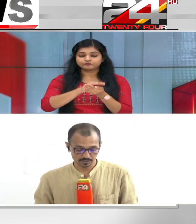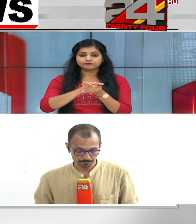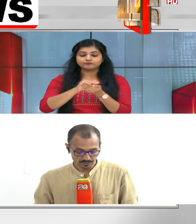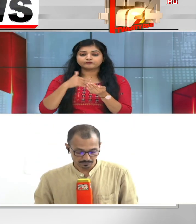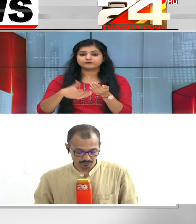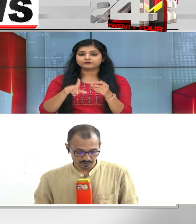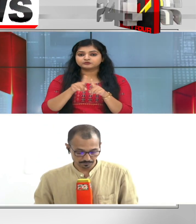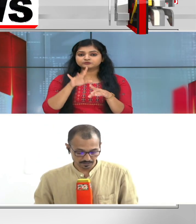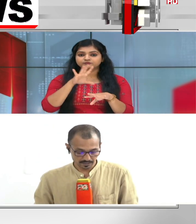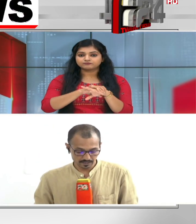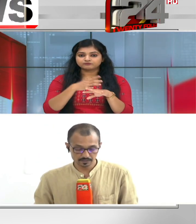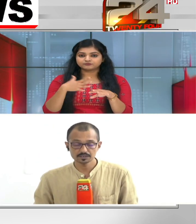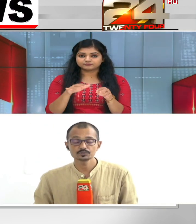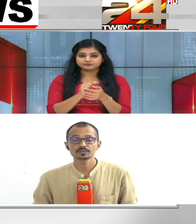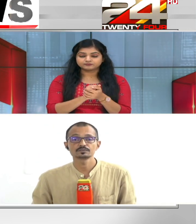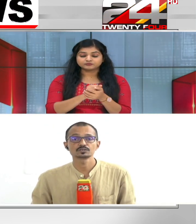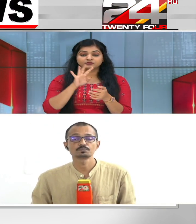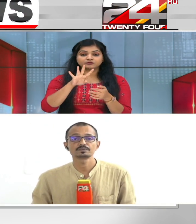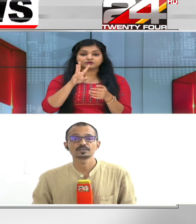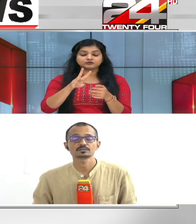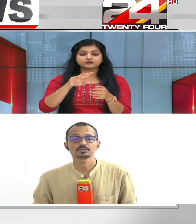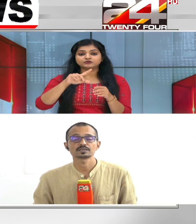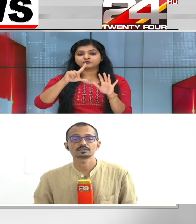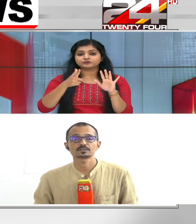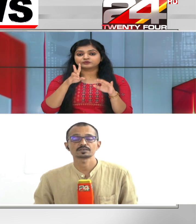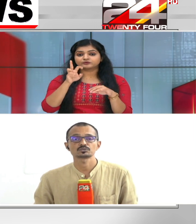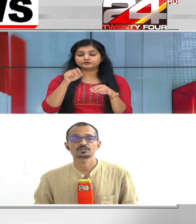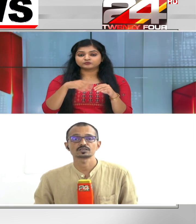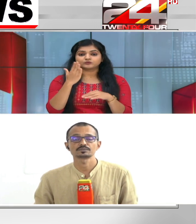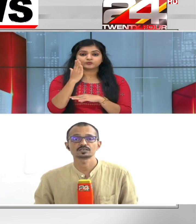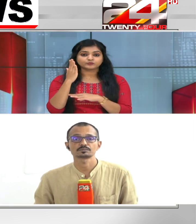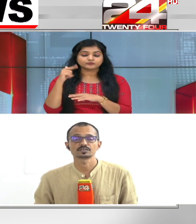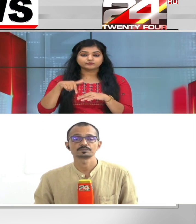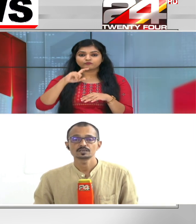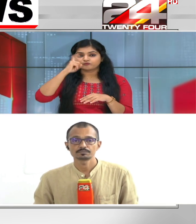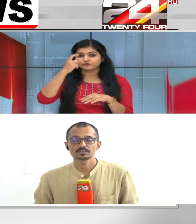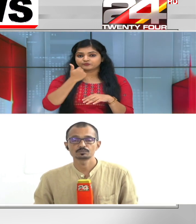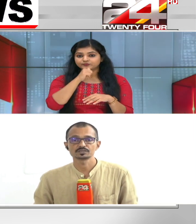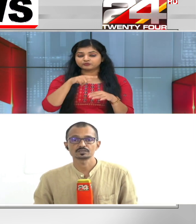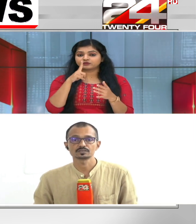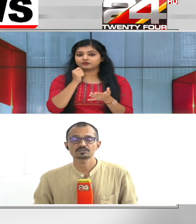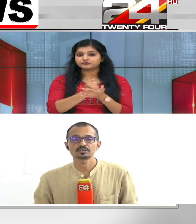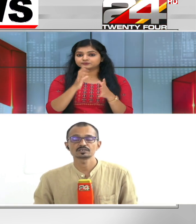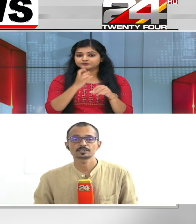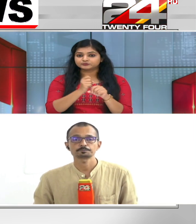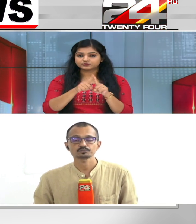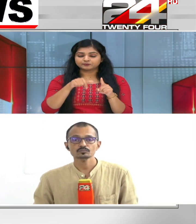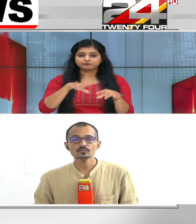എന്നുള്ളതാണ്. മറ്റൊന്ന്, 4720 കുപ്പി വിദേശമദ്യം, അനധികൃതമായി സൂക്ഷിച്ചിരുന്ന മദ്യവും പിടിച്ചെടുത്തിരുന്നു. ഇവർ